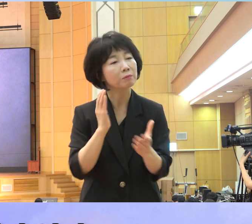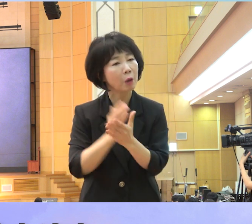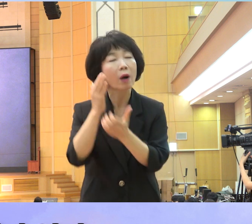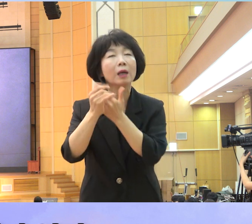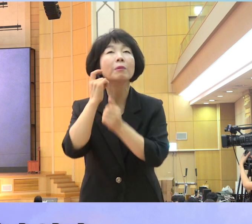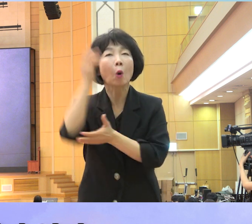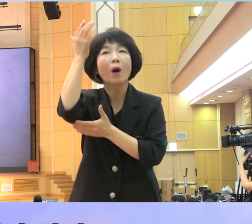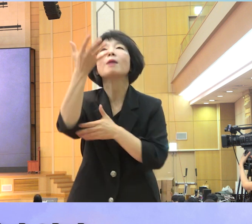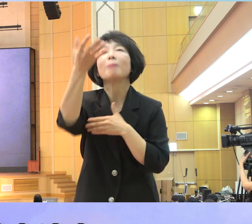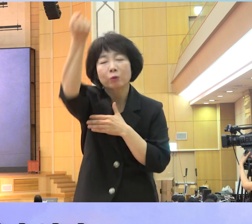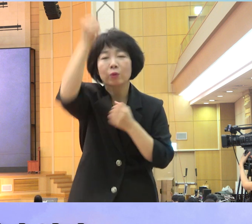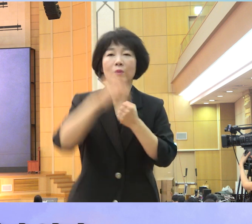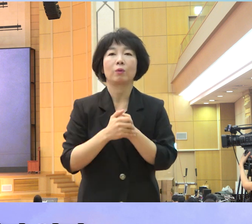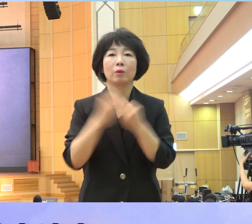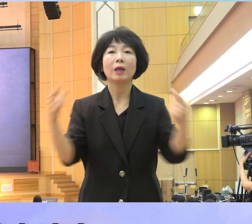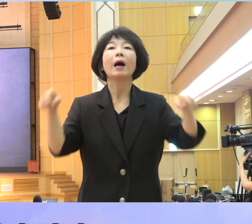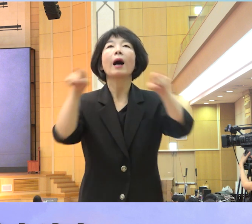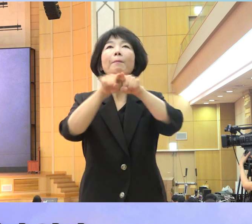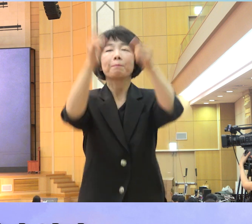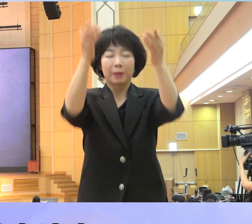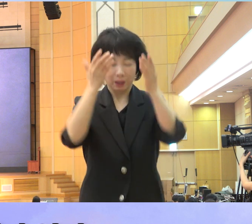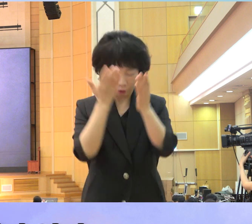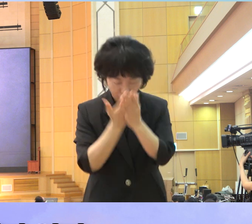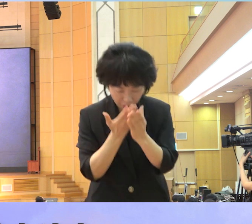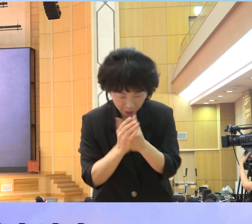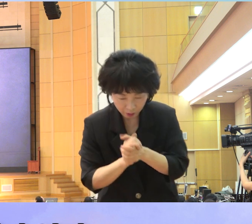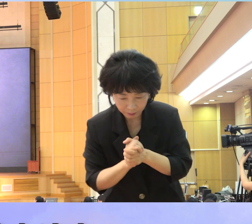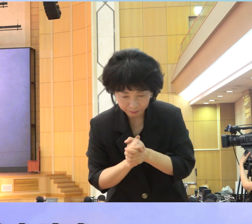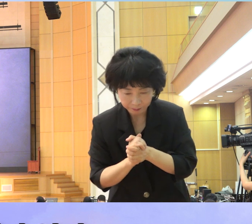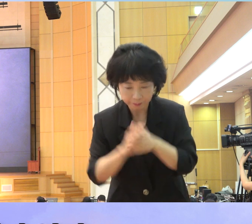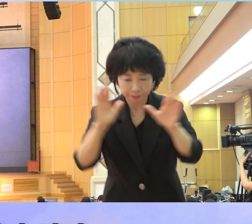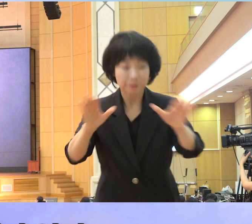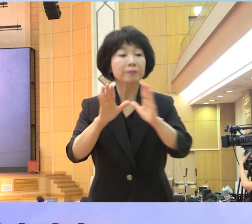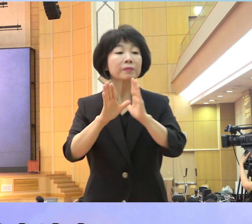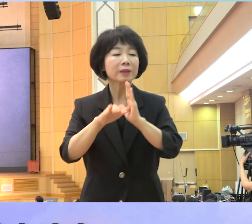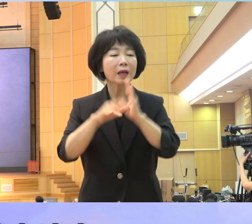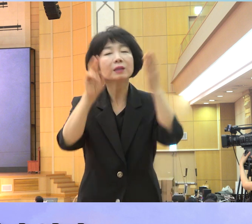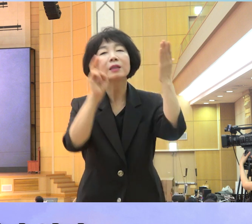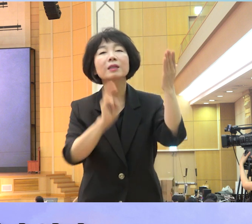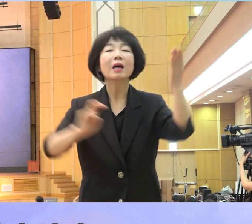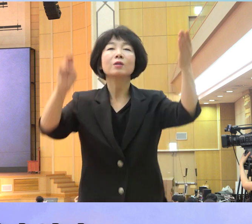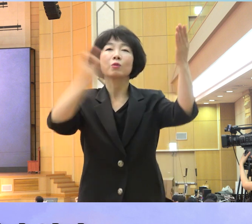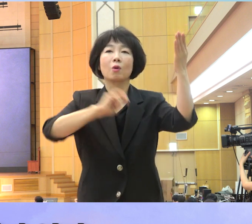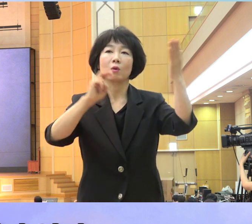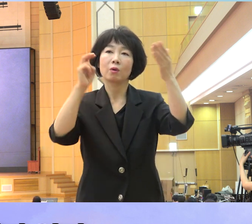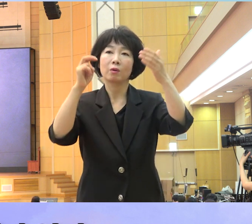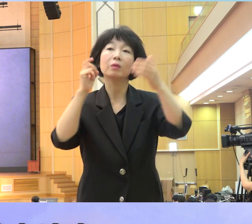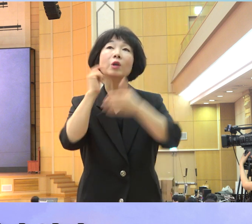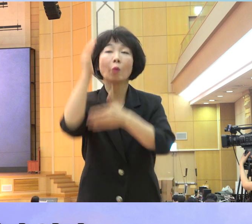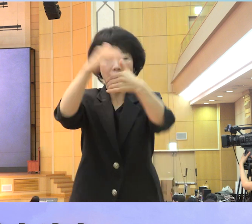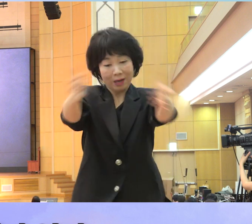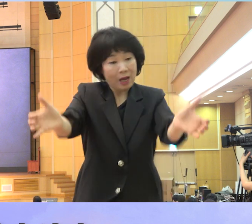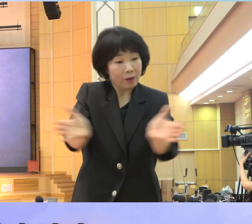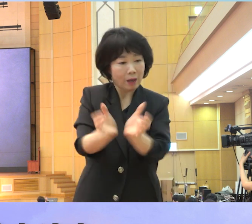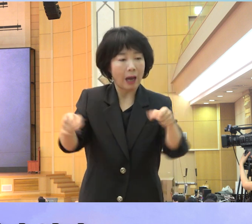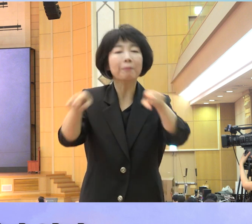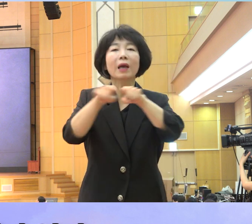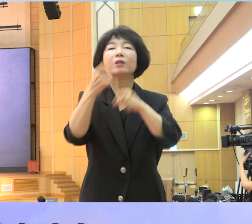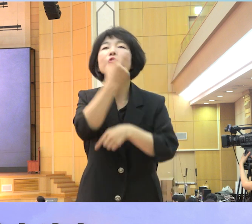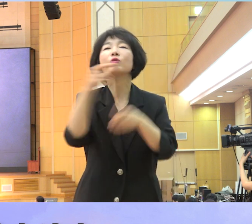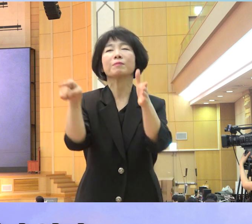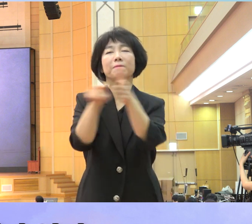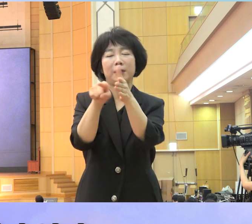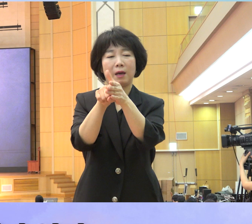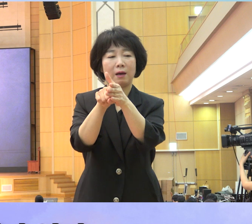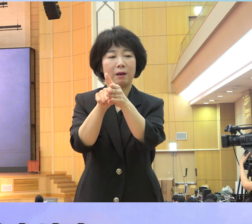하나님께 영광이 될 수 있도록 함께하여 주시옵소서. 이 시간 찬송으로 영광 돌리는 찬양대 위에 함께하여 주심을